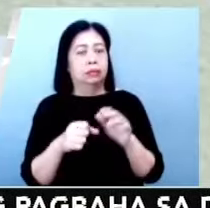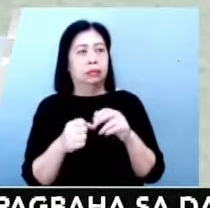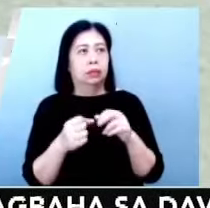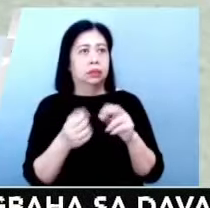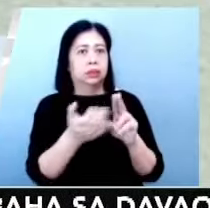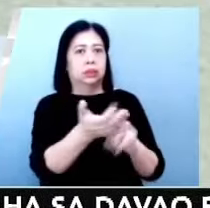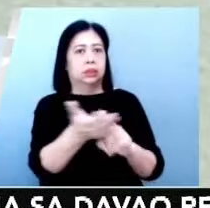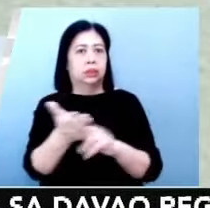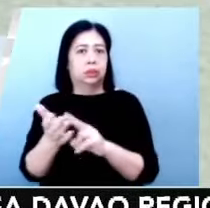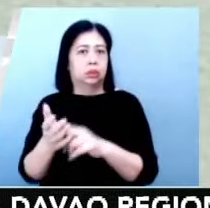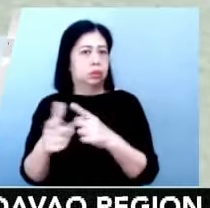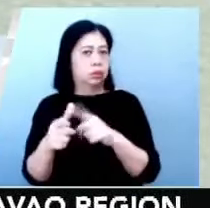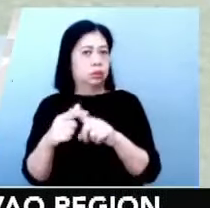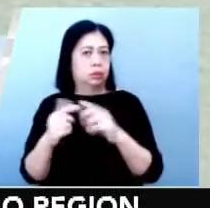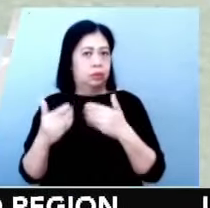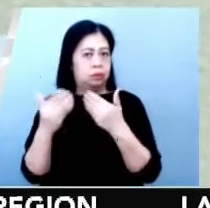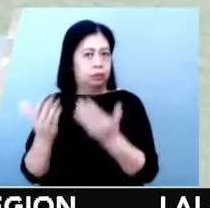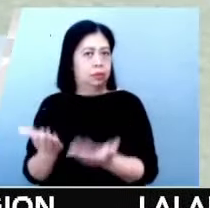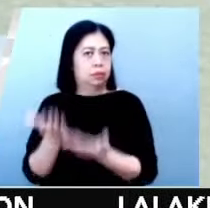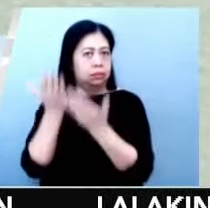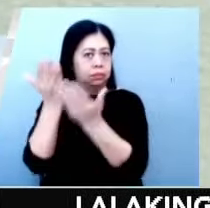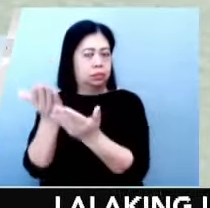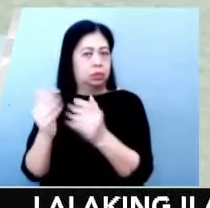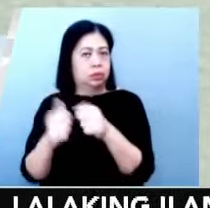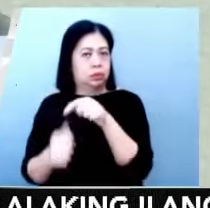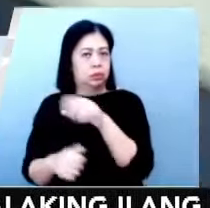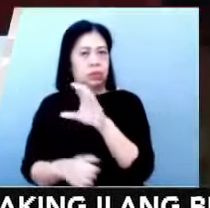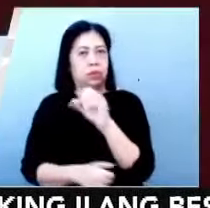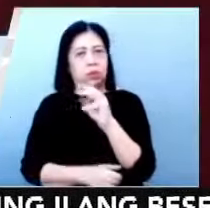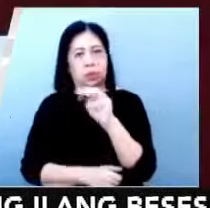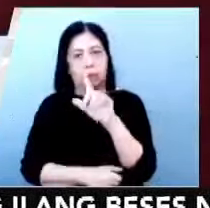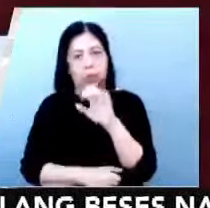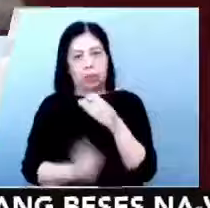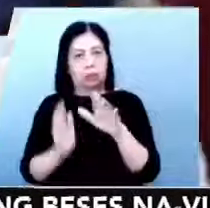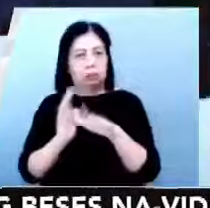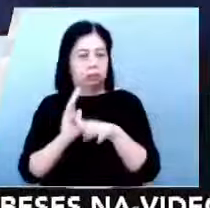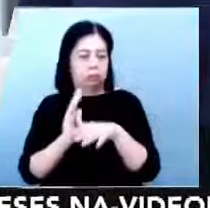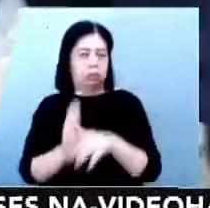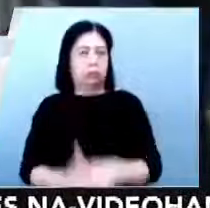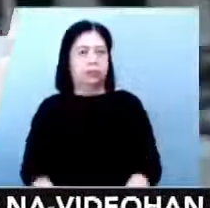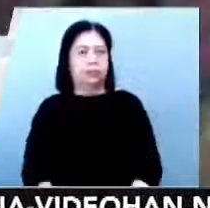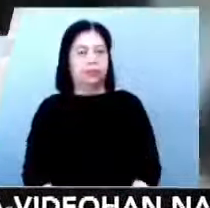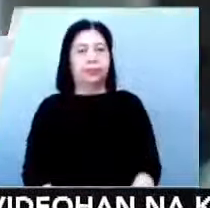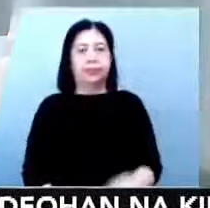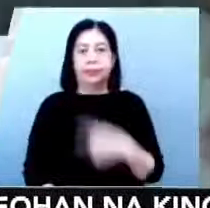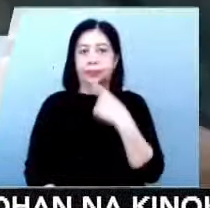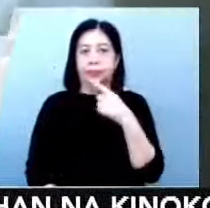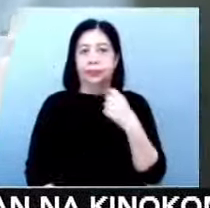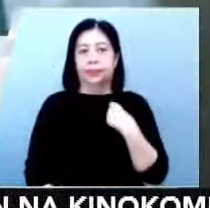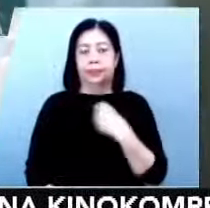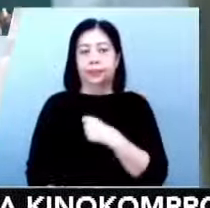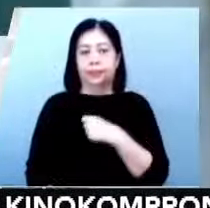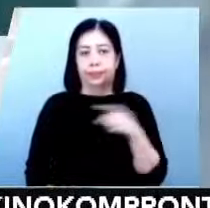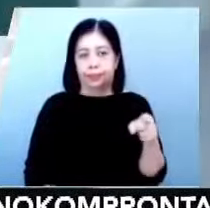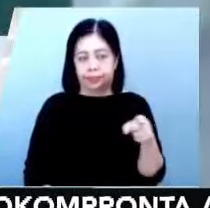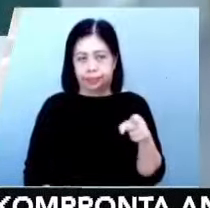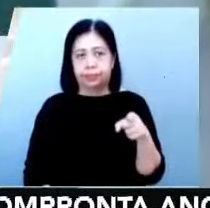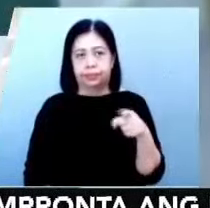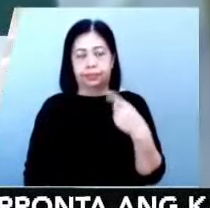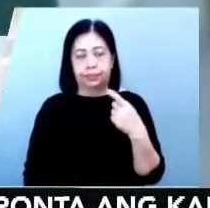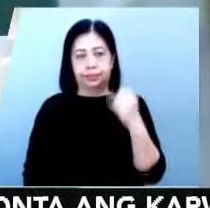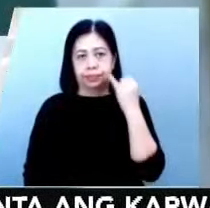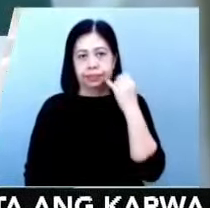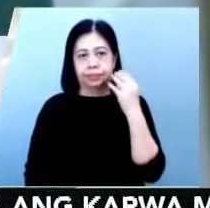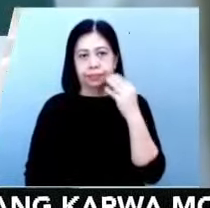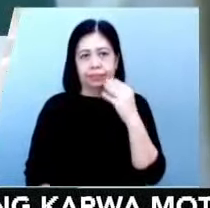we will file the same to the Commission on Election for its verification. Paglalahad naman ni Senator Marcos, maging mga contractor